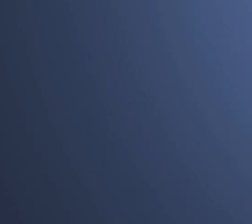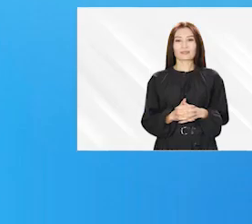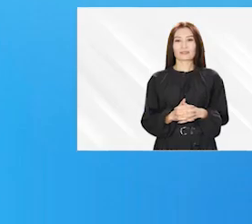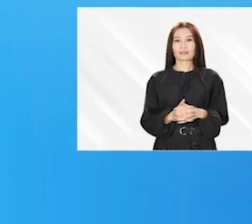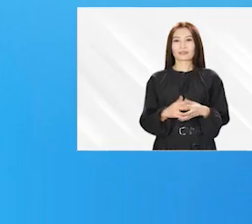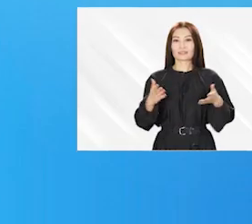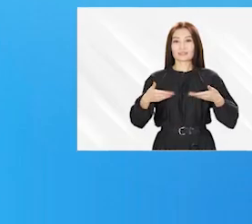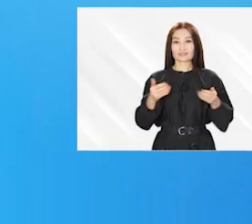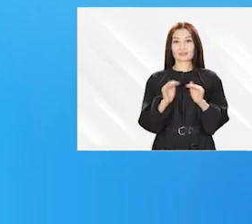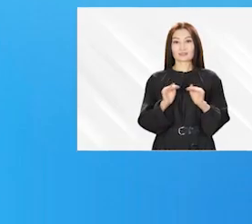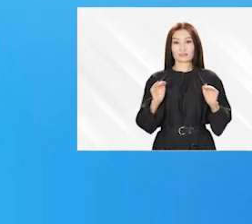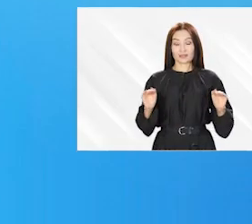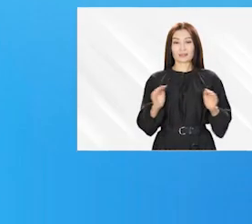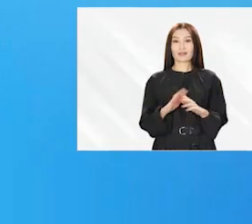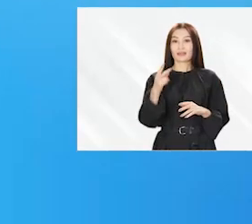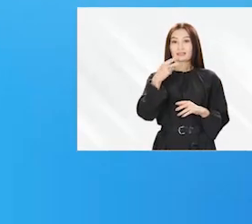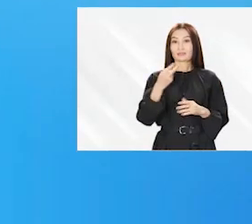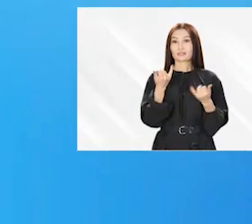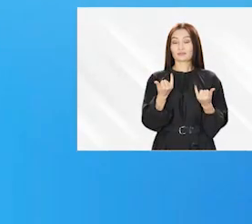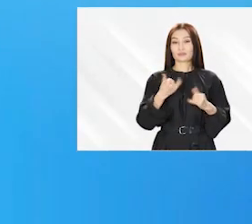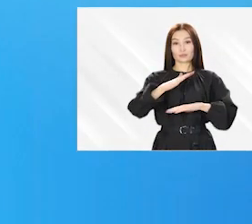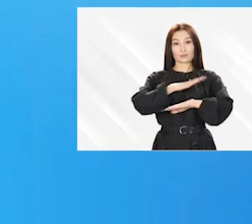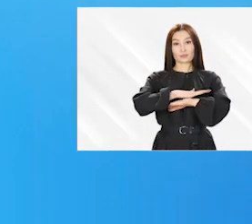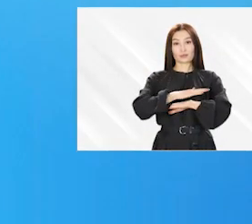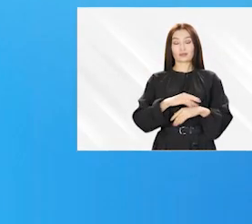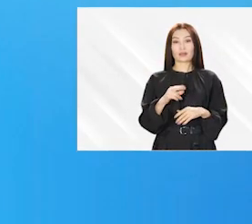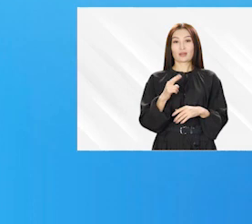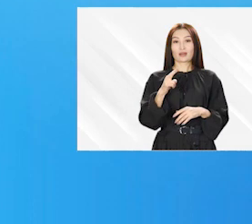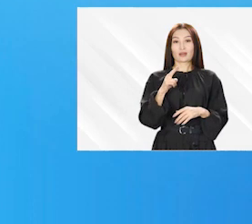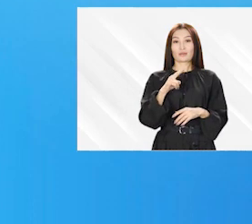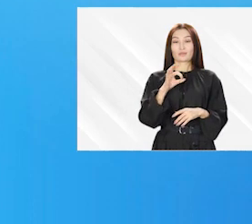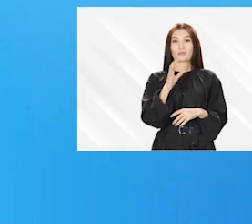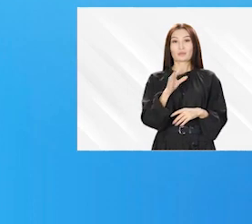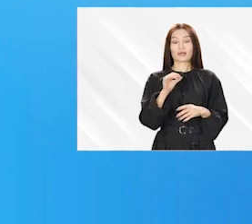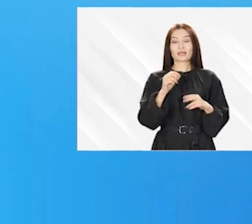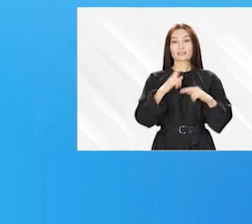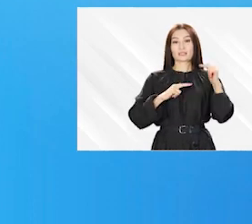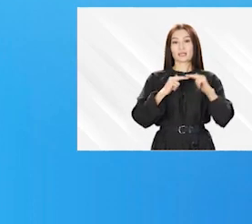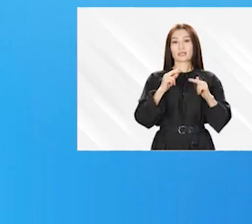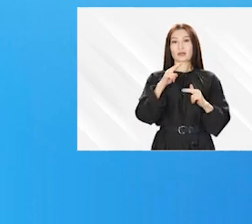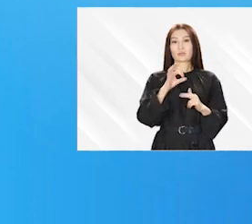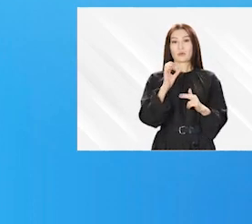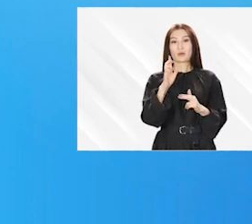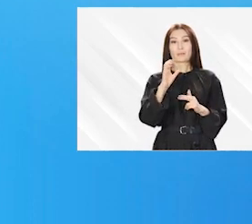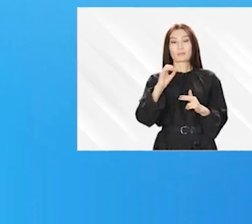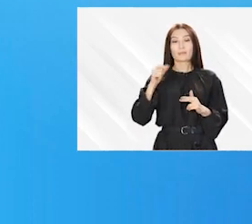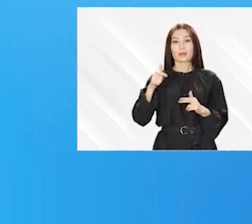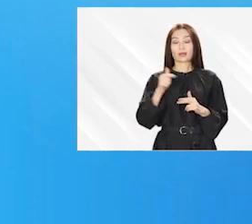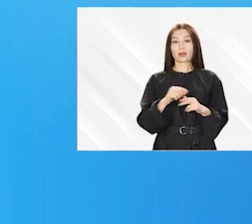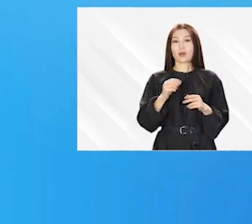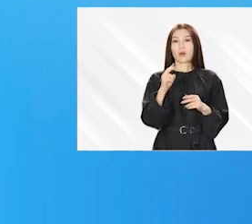здравствуйте ребята тема сегодняшнего урока побег строение и значение побега .